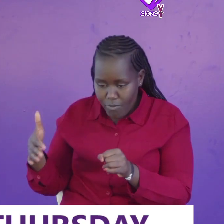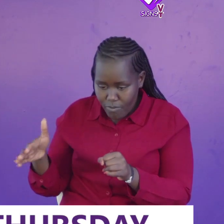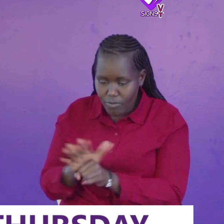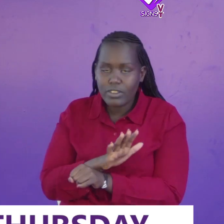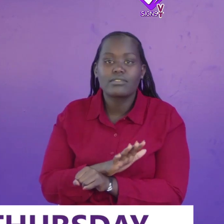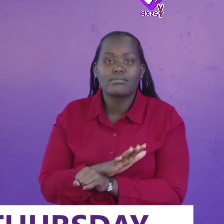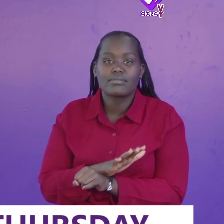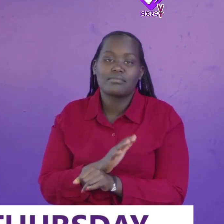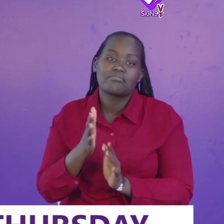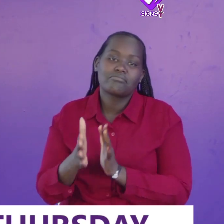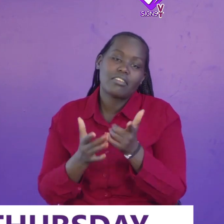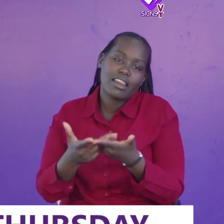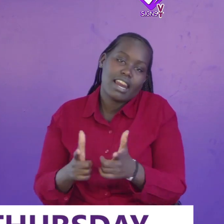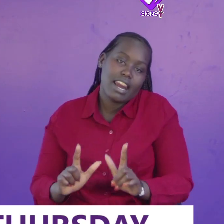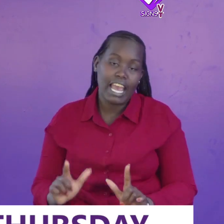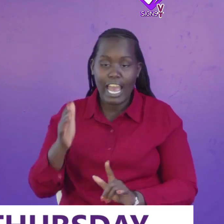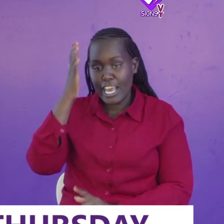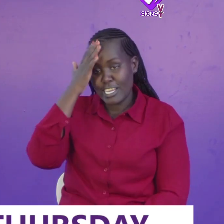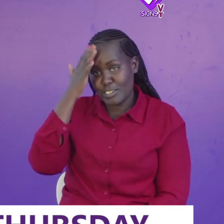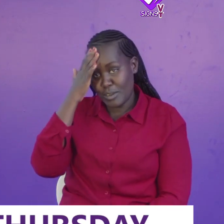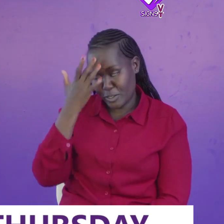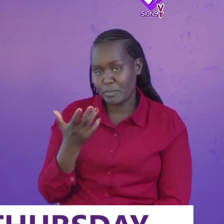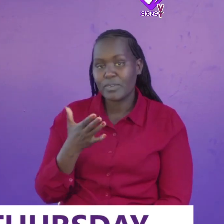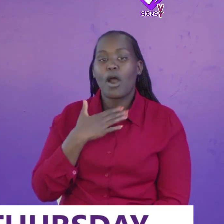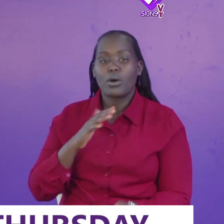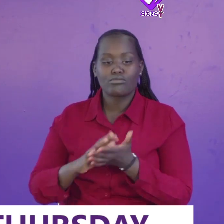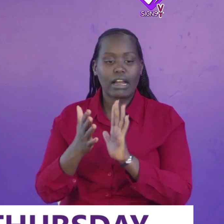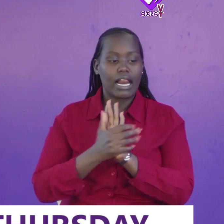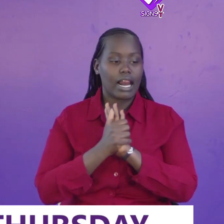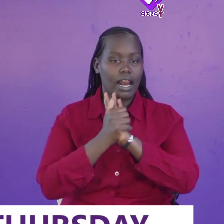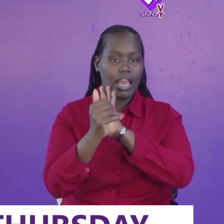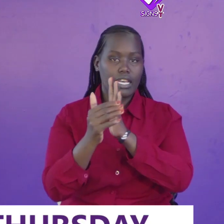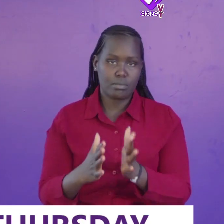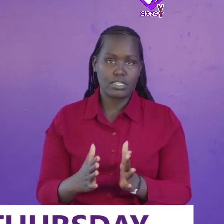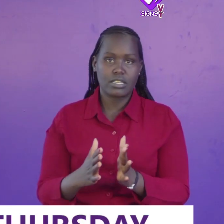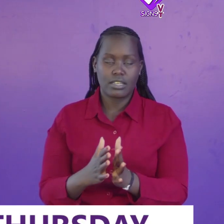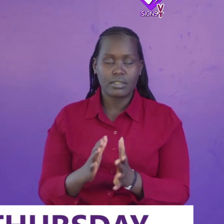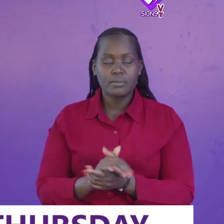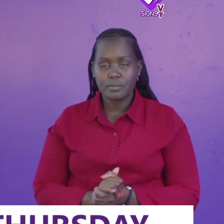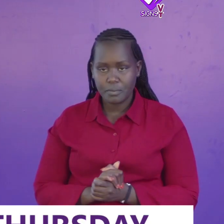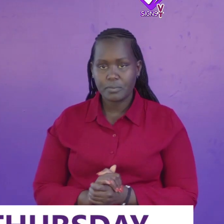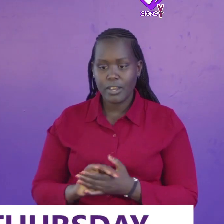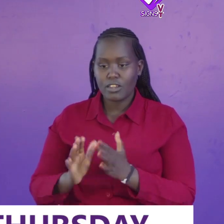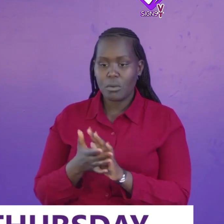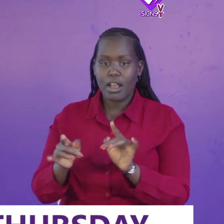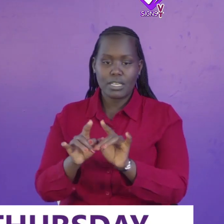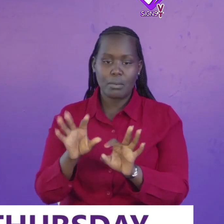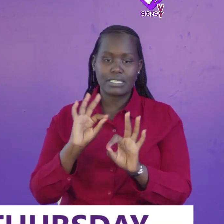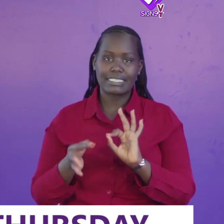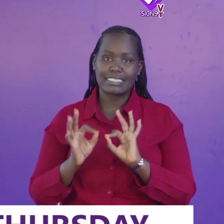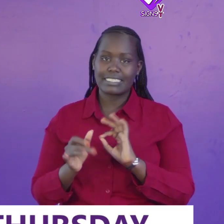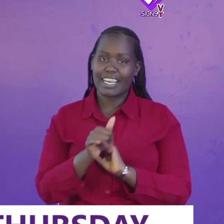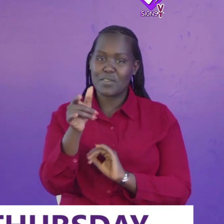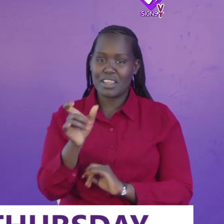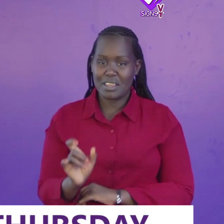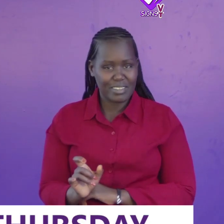part of like nikuwe najua. Yaani nikuwe tu expert, naweza shine, naweza kuwa kama interpreter to other people.